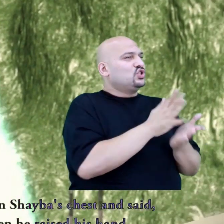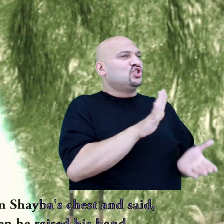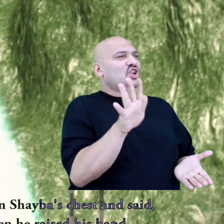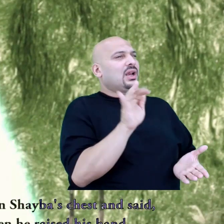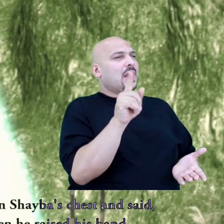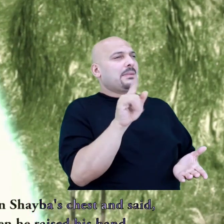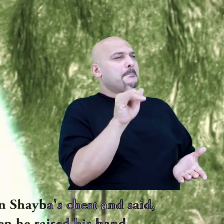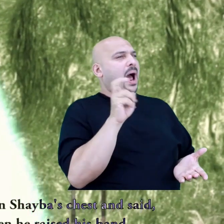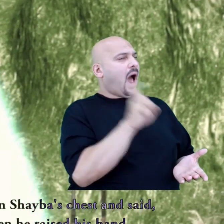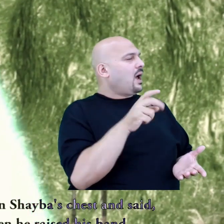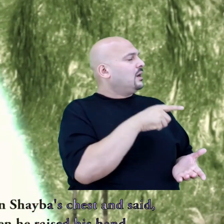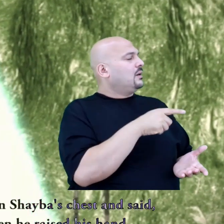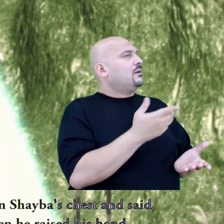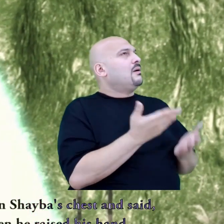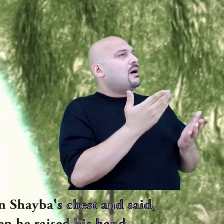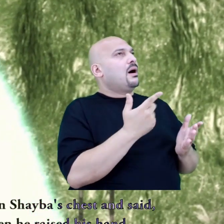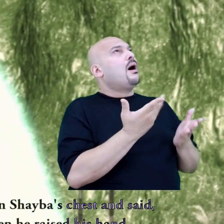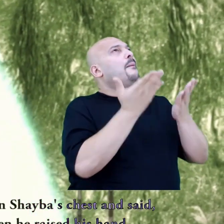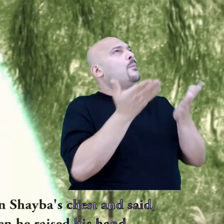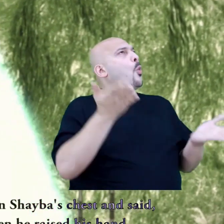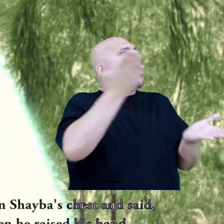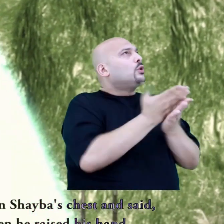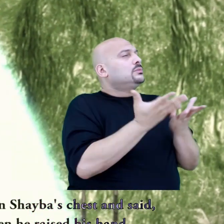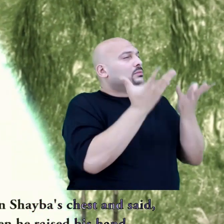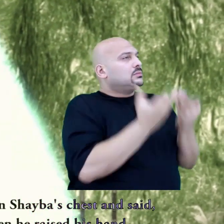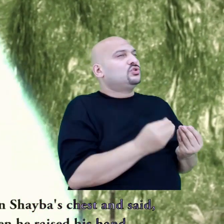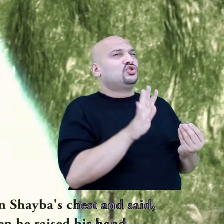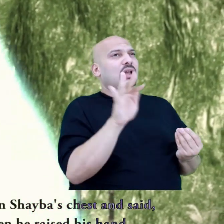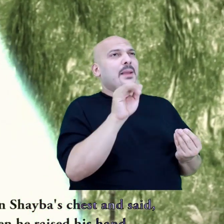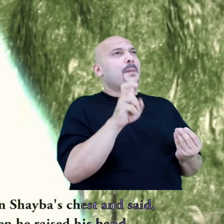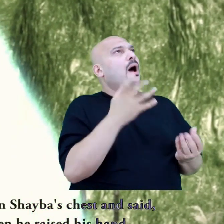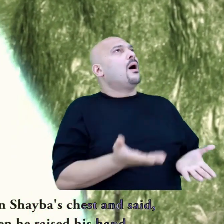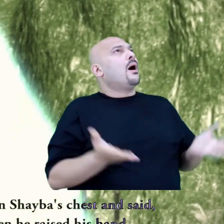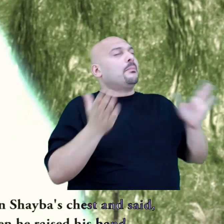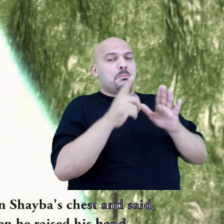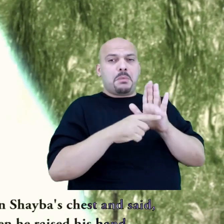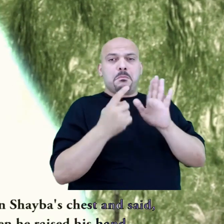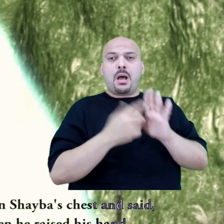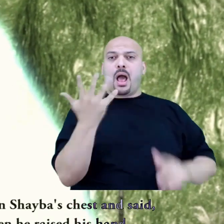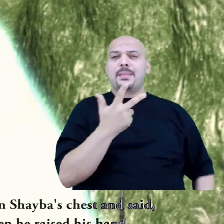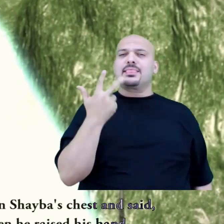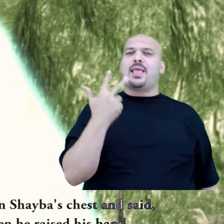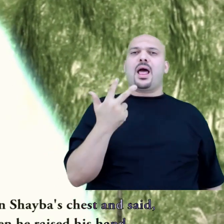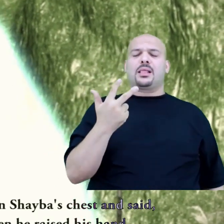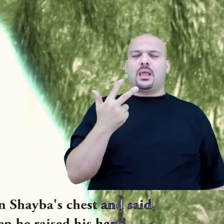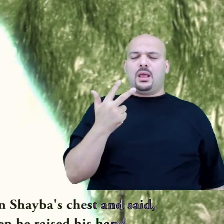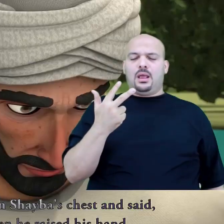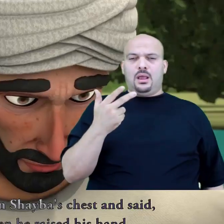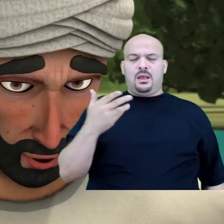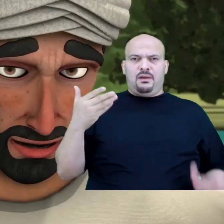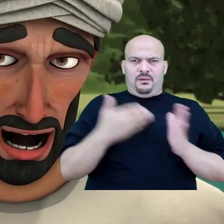قالها ثلاثا وهو واضع يده على صدره، ثم رفع